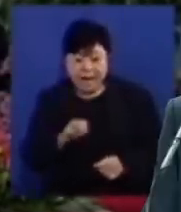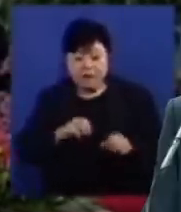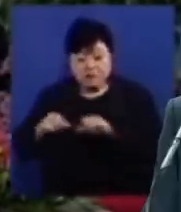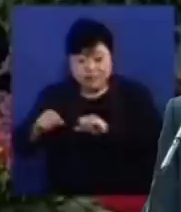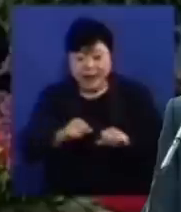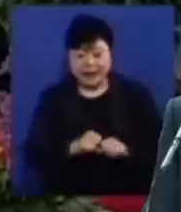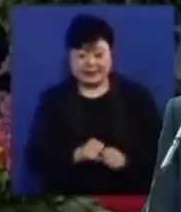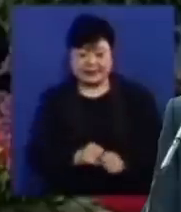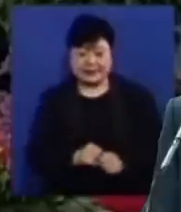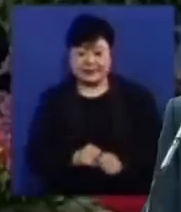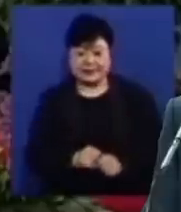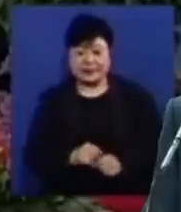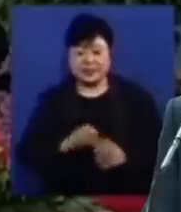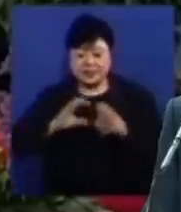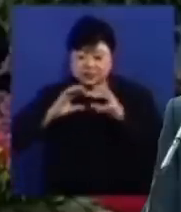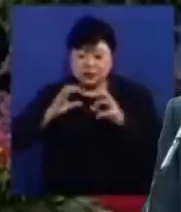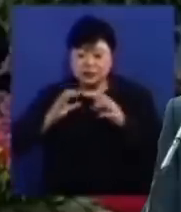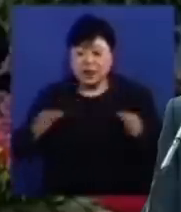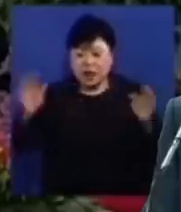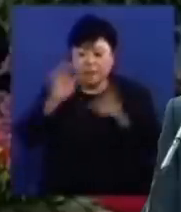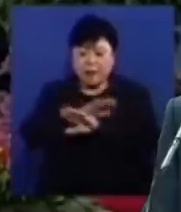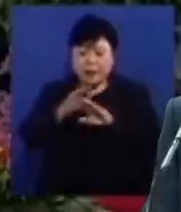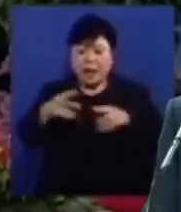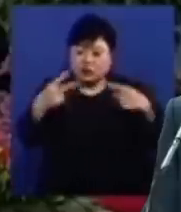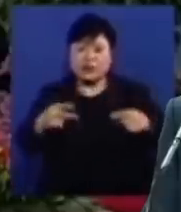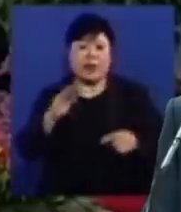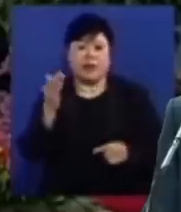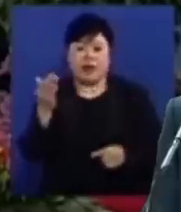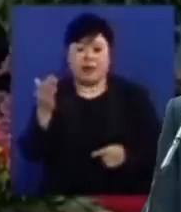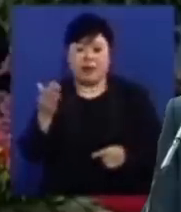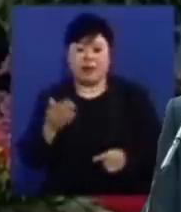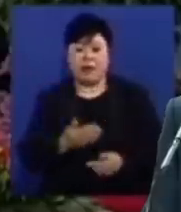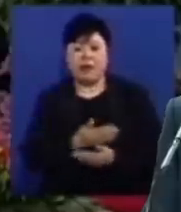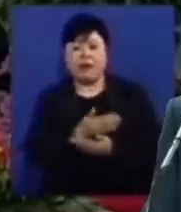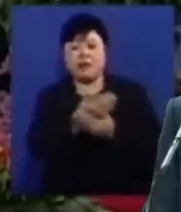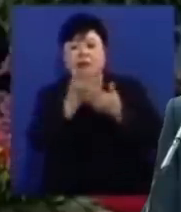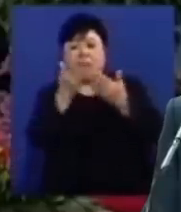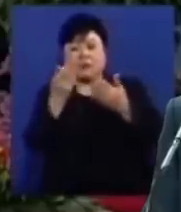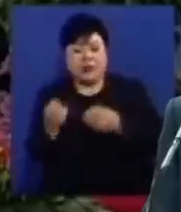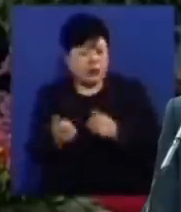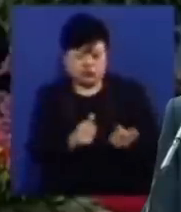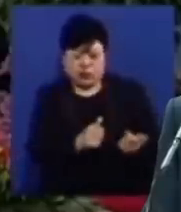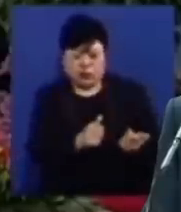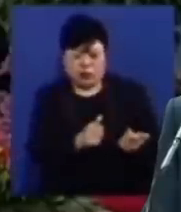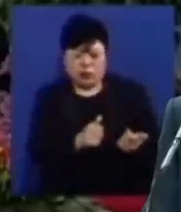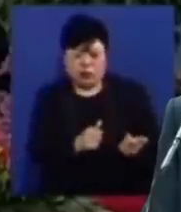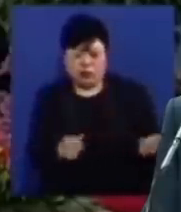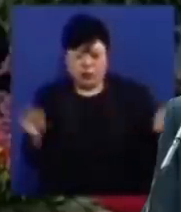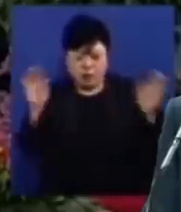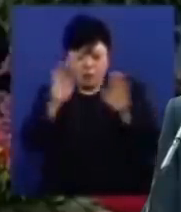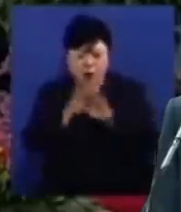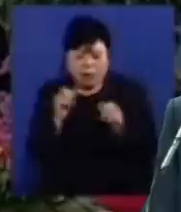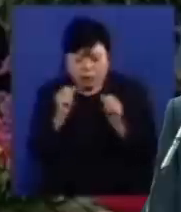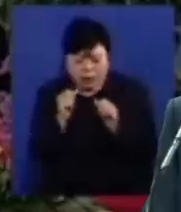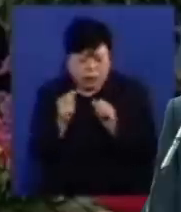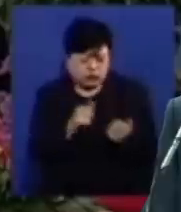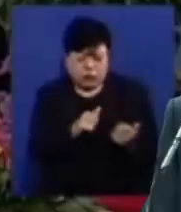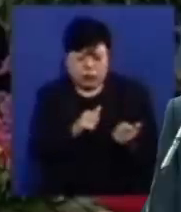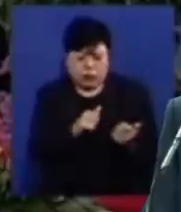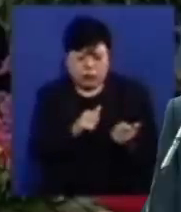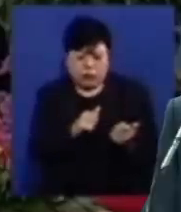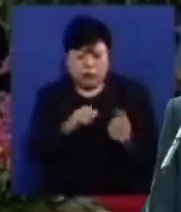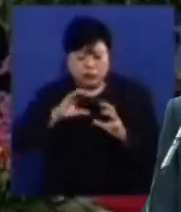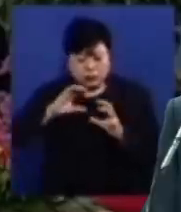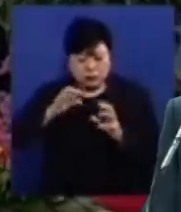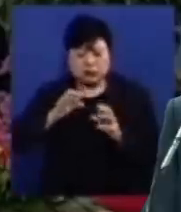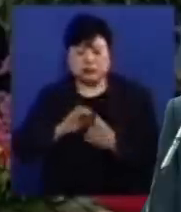지구의 밤과 낮의 길이가 배로 증가하며 낮에는 식물이 말라 죽고 밤에는 얼어 죽게 된다고 하는 것입니다. 또한 지구는